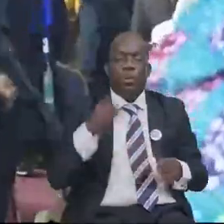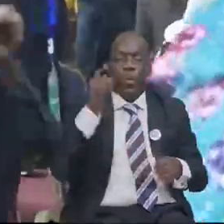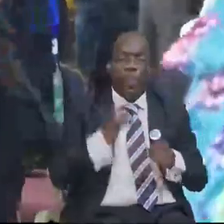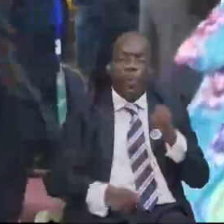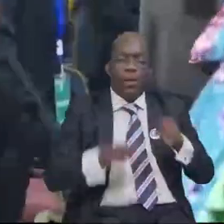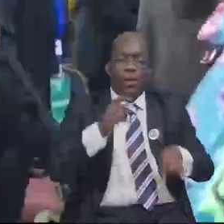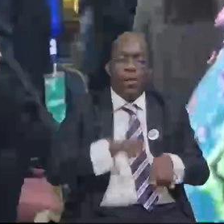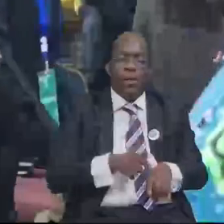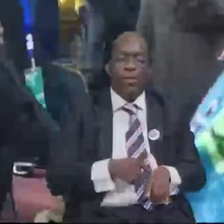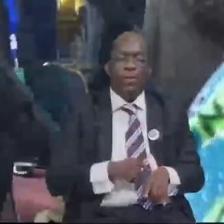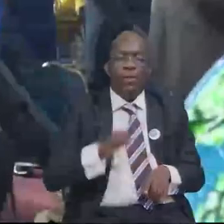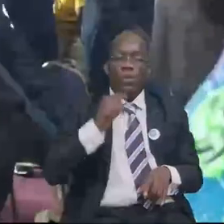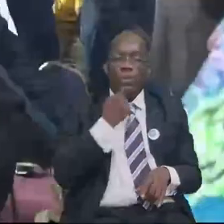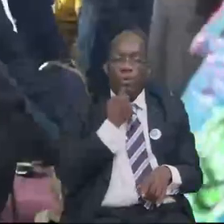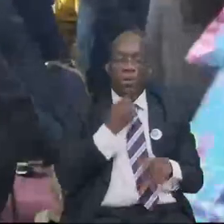Zèle de la fin des temps.